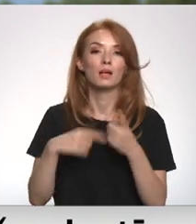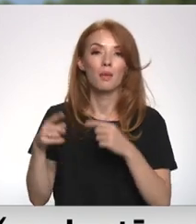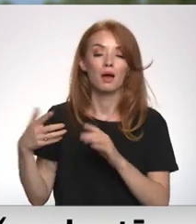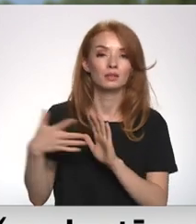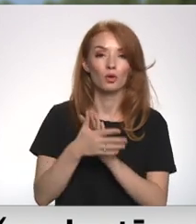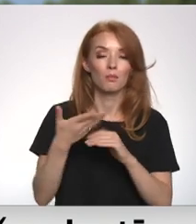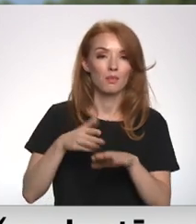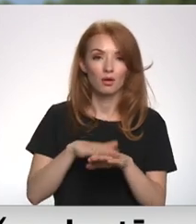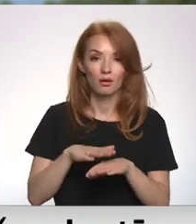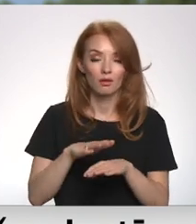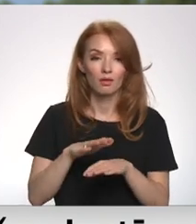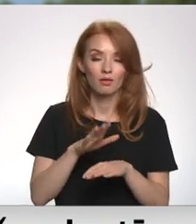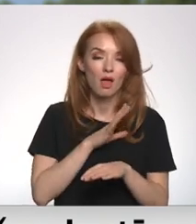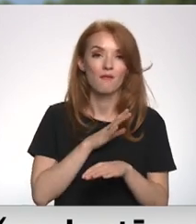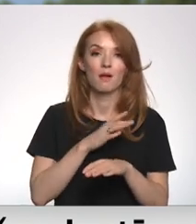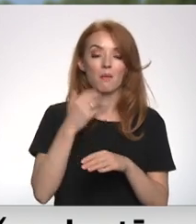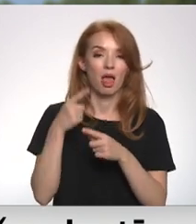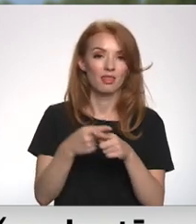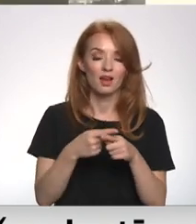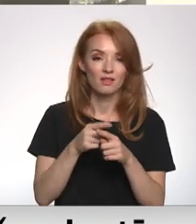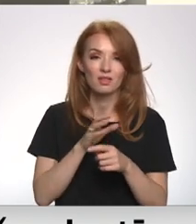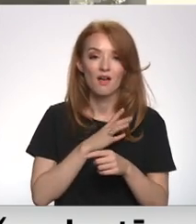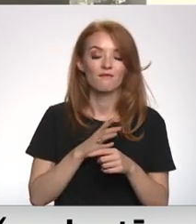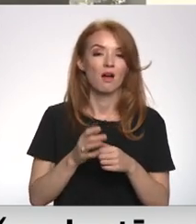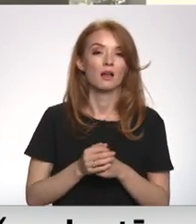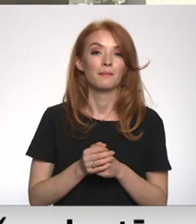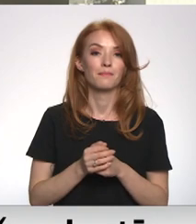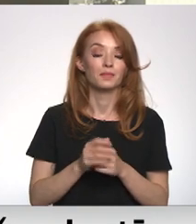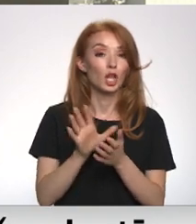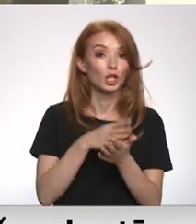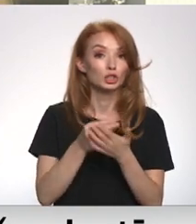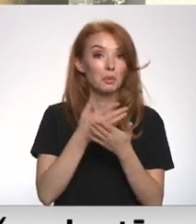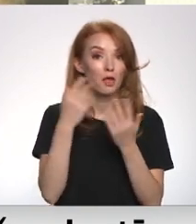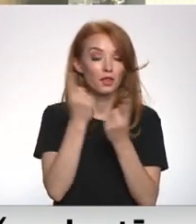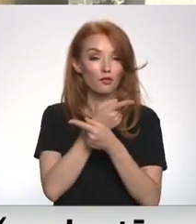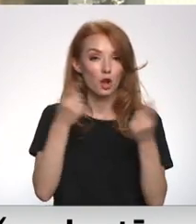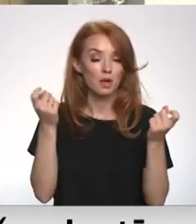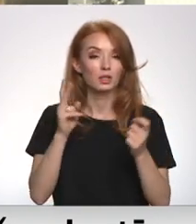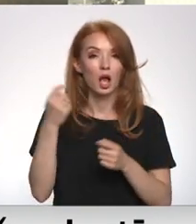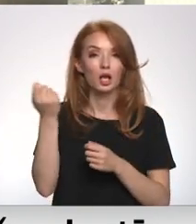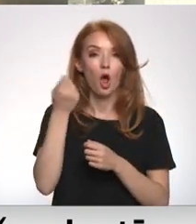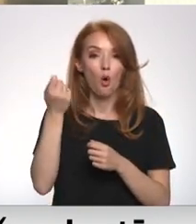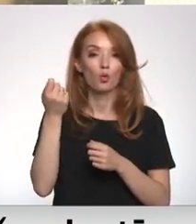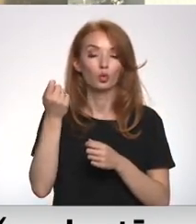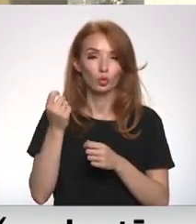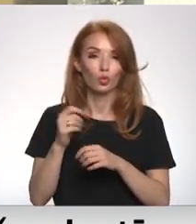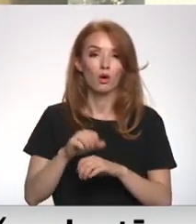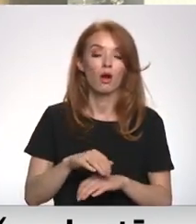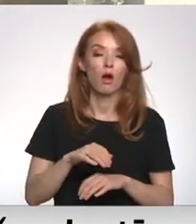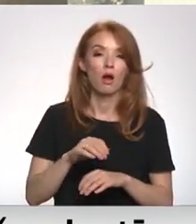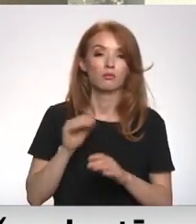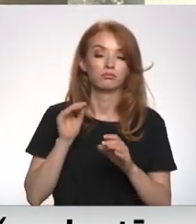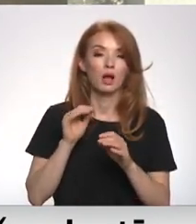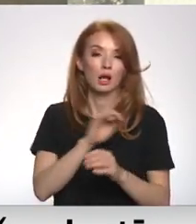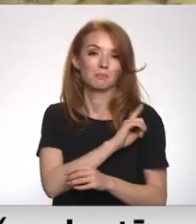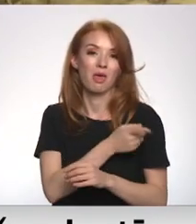nevaram, savu Poliju nevaram dabūt, jo tie ir citi dzelzceļa plotumi. Līdz šim gan nav saņemtas ziņas, ka graudu uzglabāšanas kapacitāte pieņemšanas